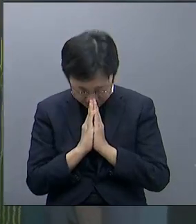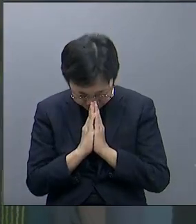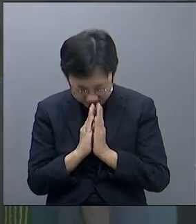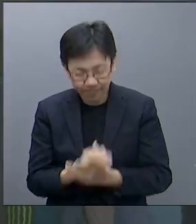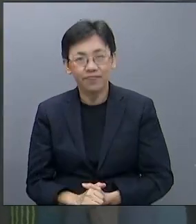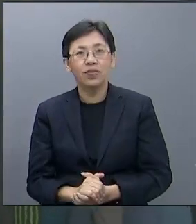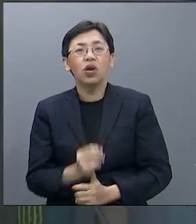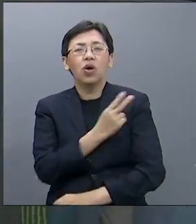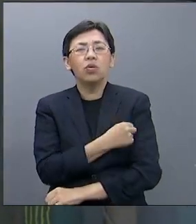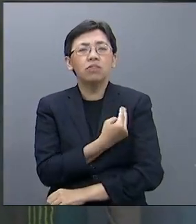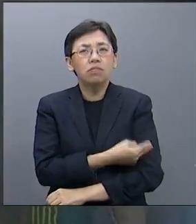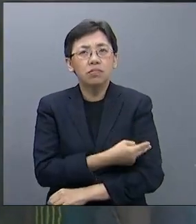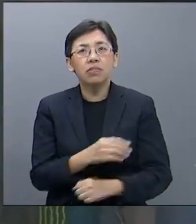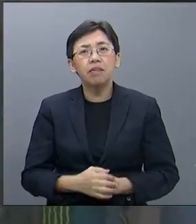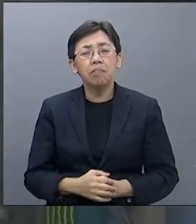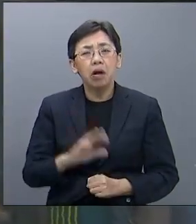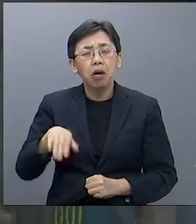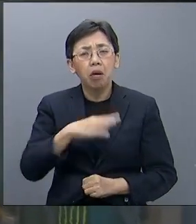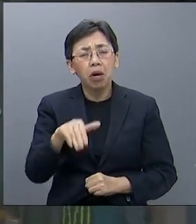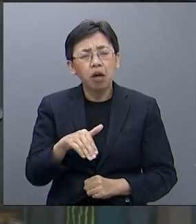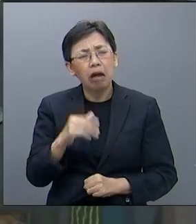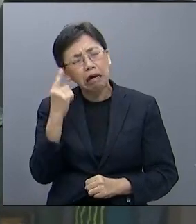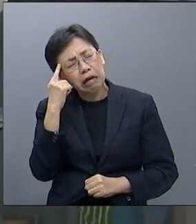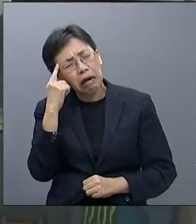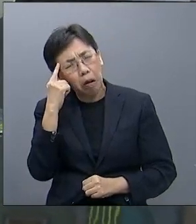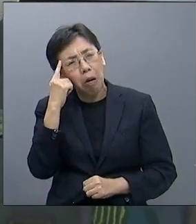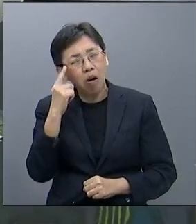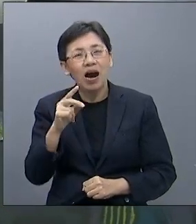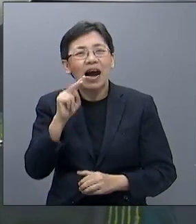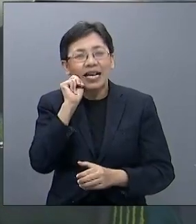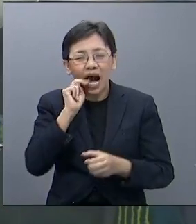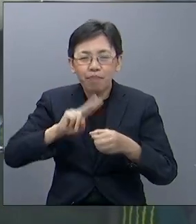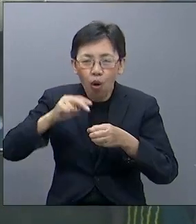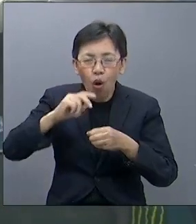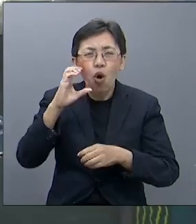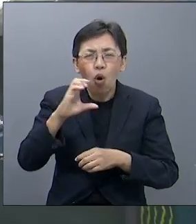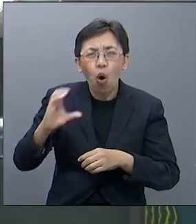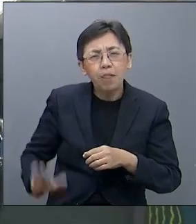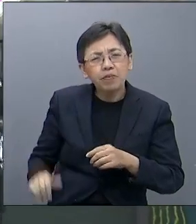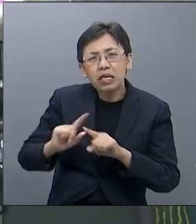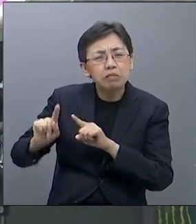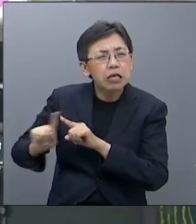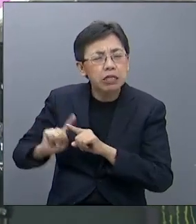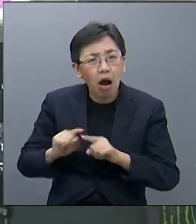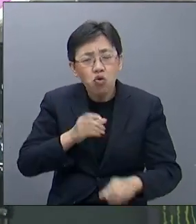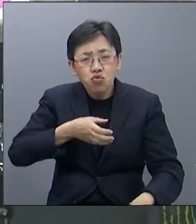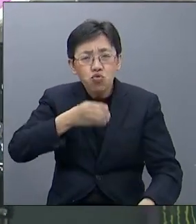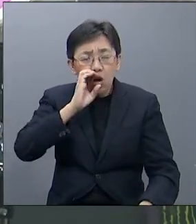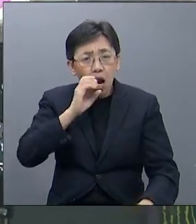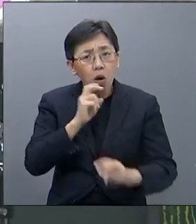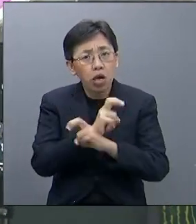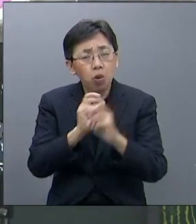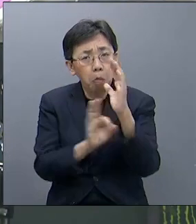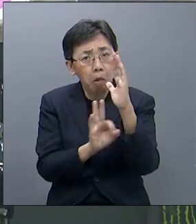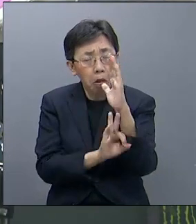มอครับเรายังคงเชื่อได้เหมือนเดิมหรือไม่ครับว่าการดื่มน้ำอัดลมเนี่ยเป็นสาเหตุของโรคกระดูกพรุนครับ ครับก็ต้อง